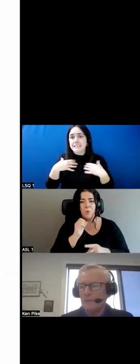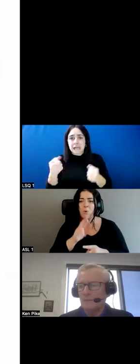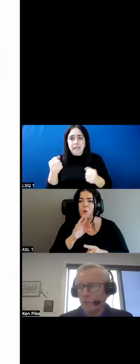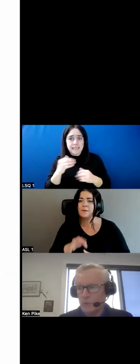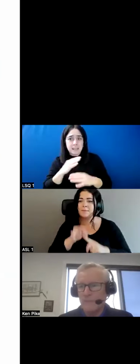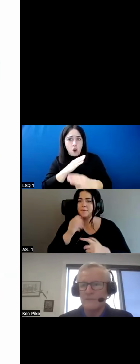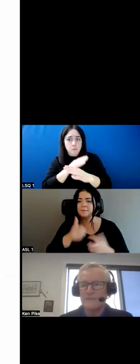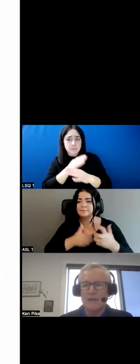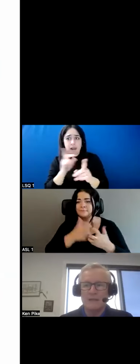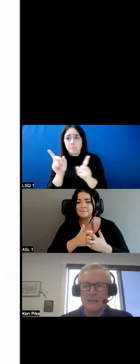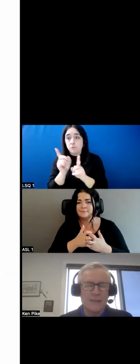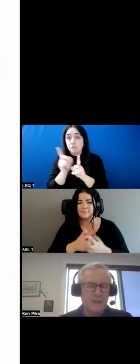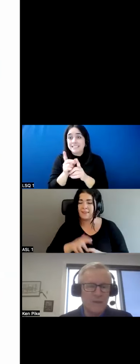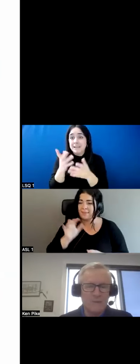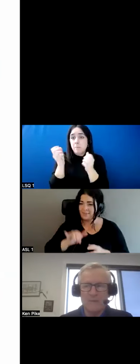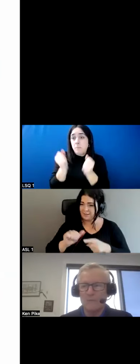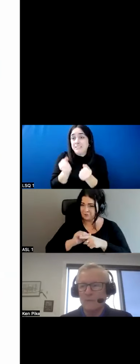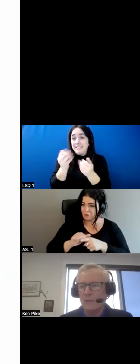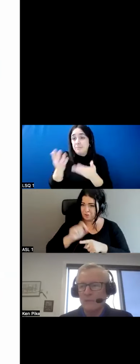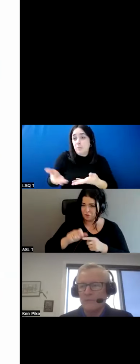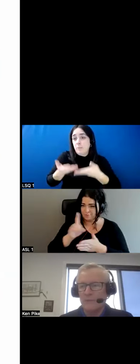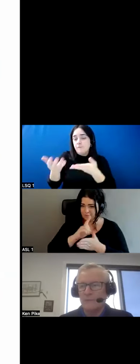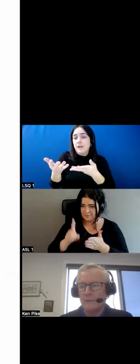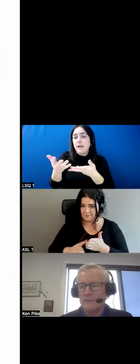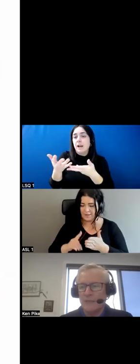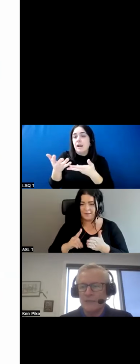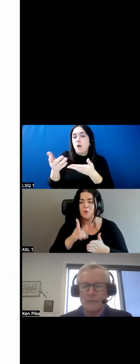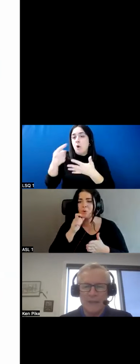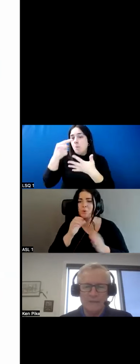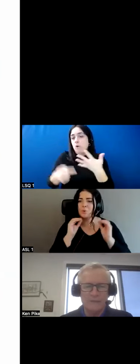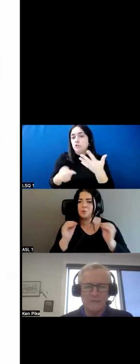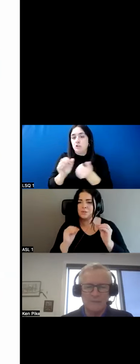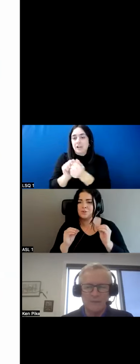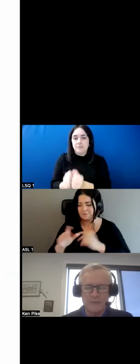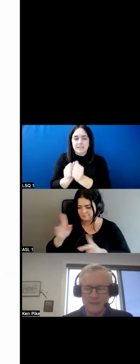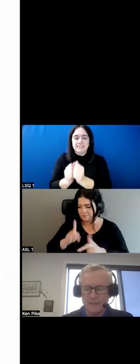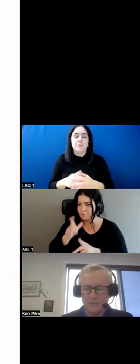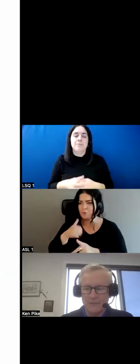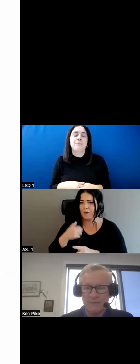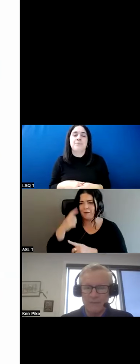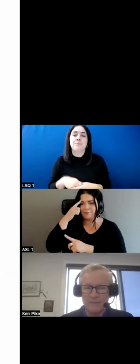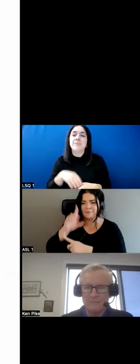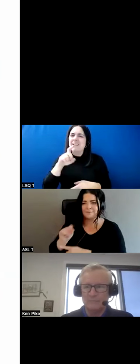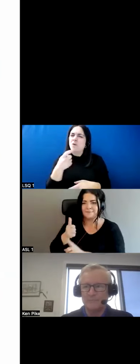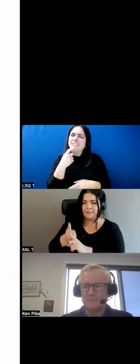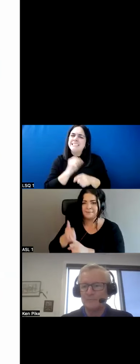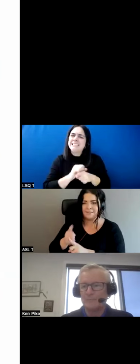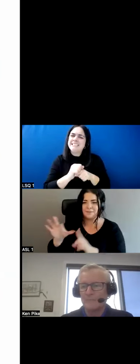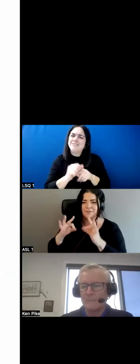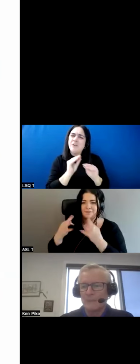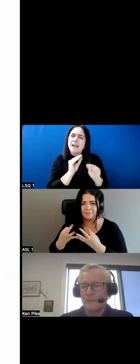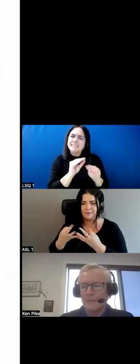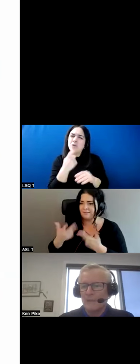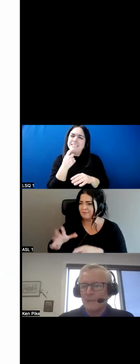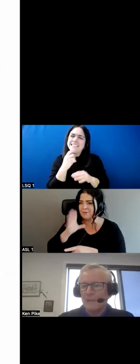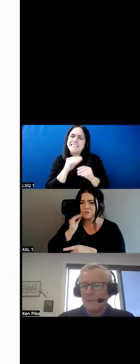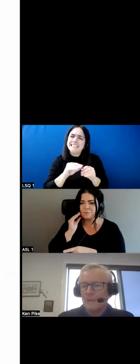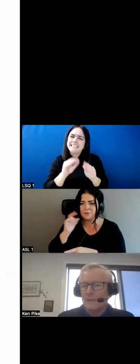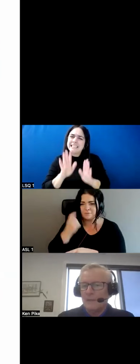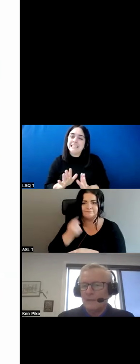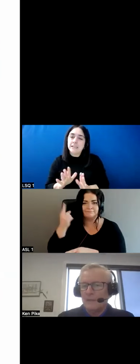gens pourraient requérir. Cette formation devrait être conçue et animée par des personnes ayant une déficience intellectuelle ou d'autres